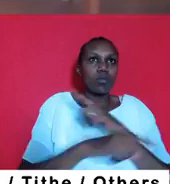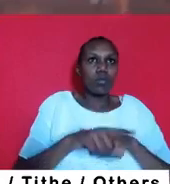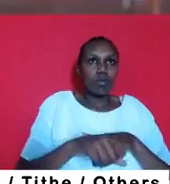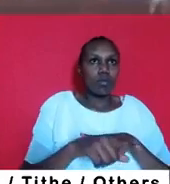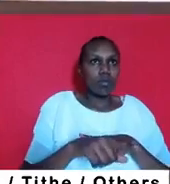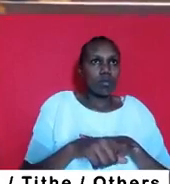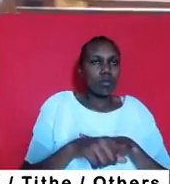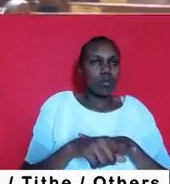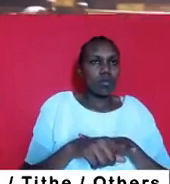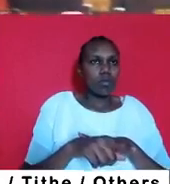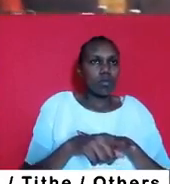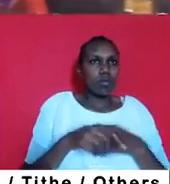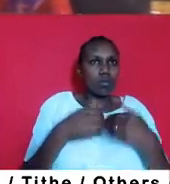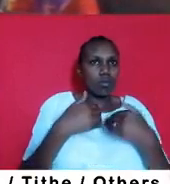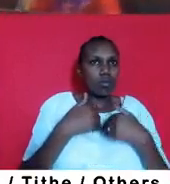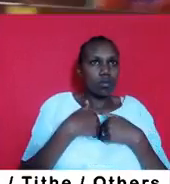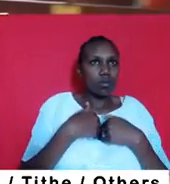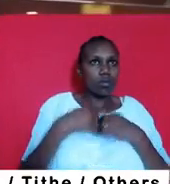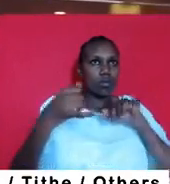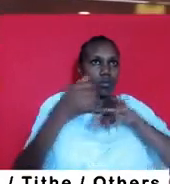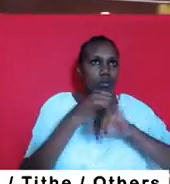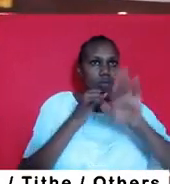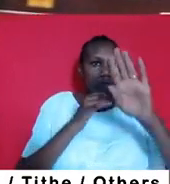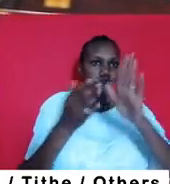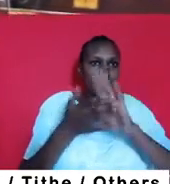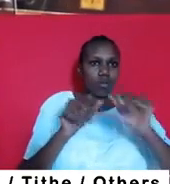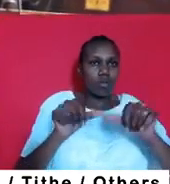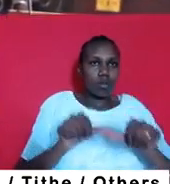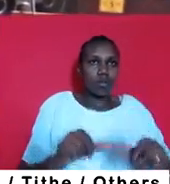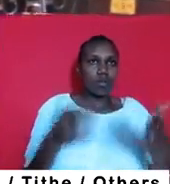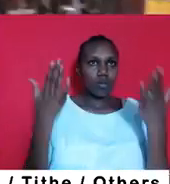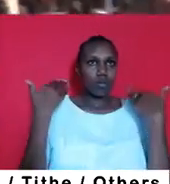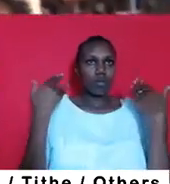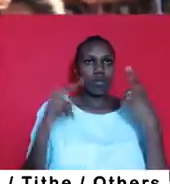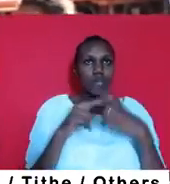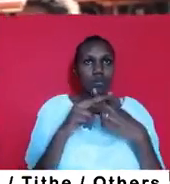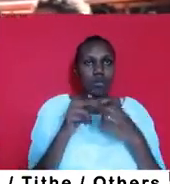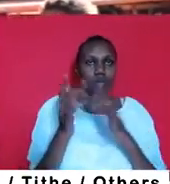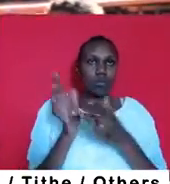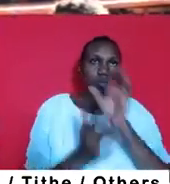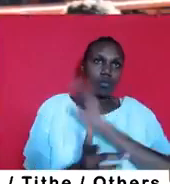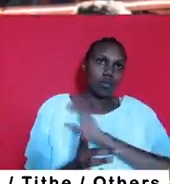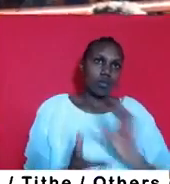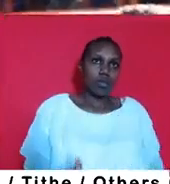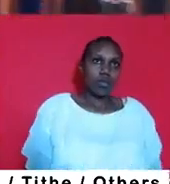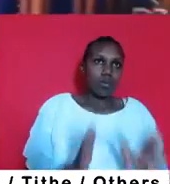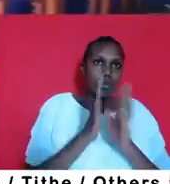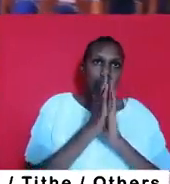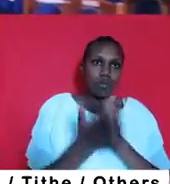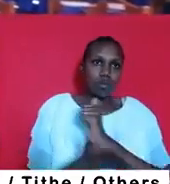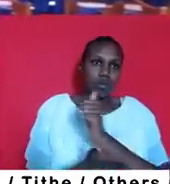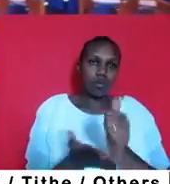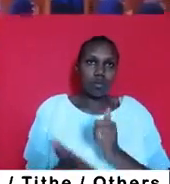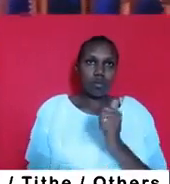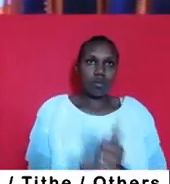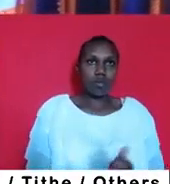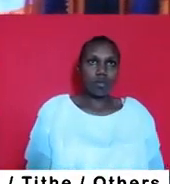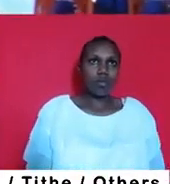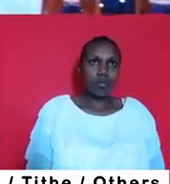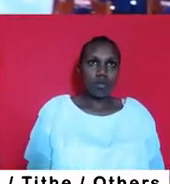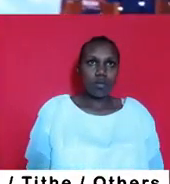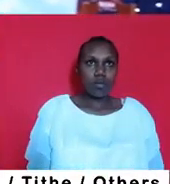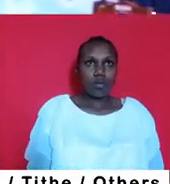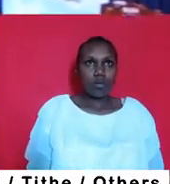na tunakuomba hii ndoa yao iwe ya kudumu katika jina la Yesu Kristo, Bwana na mkombozi wetu.